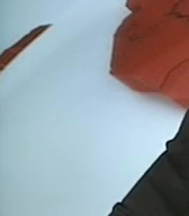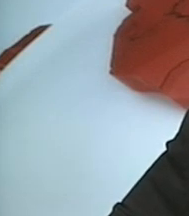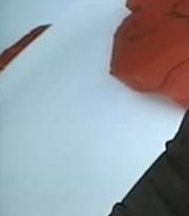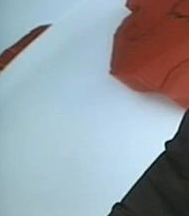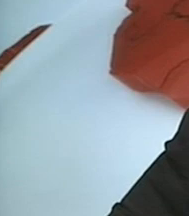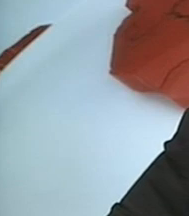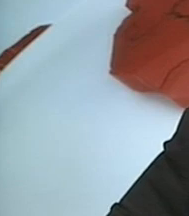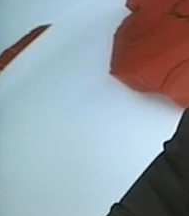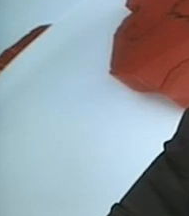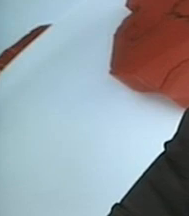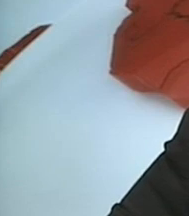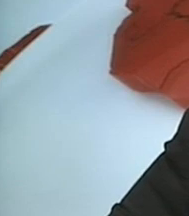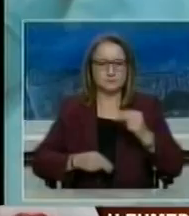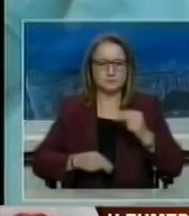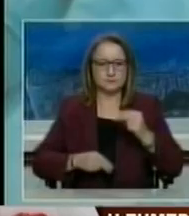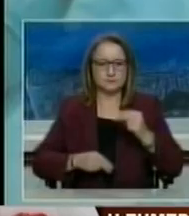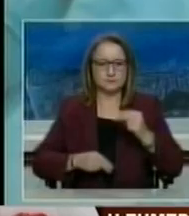ανησυχητικά στοιχεία, τουλάχιστον μέχρι στιγμής.